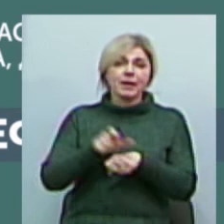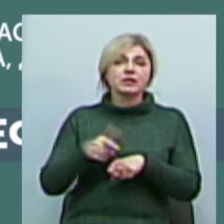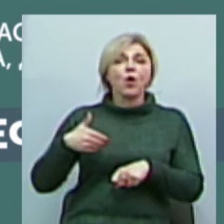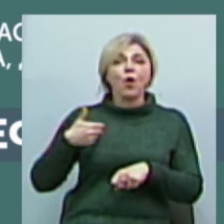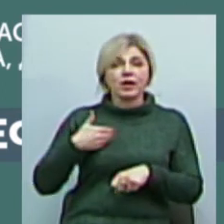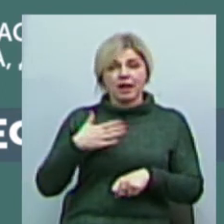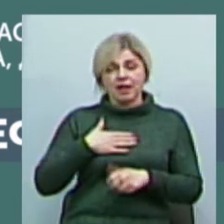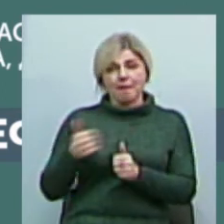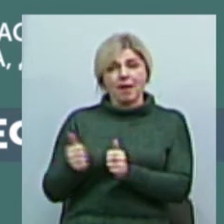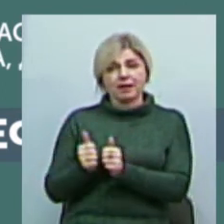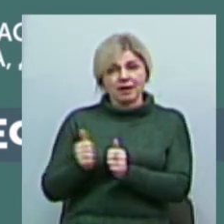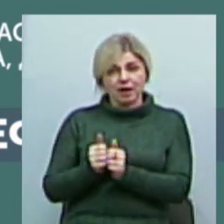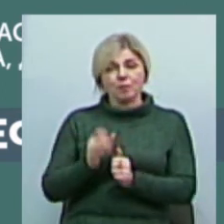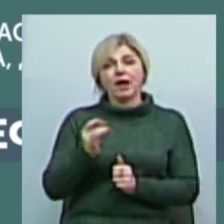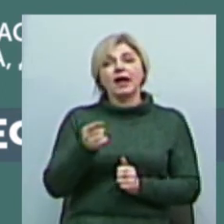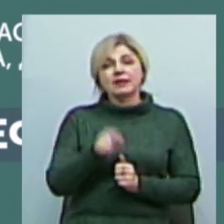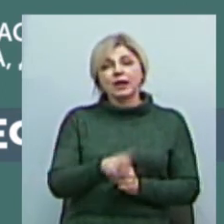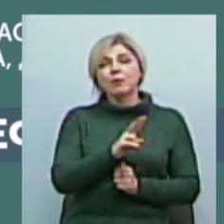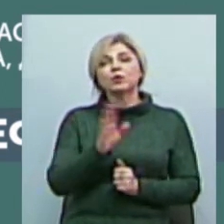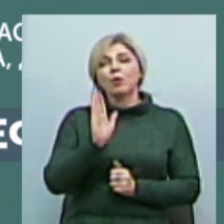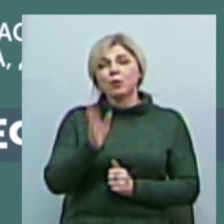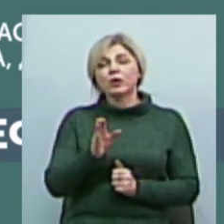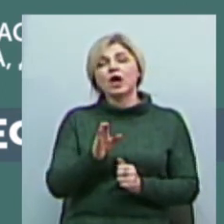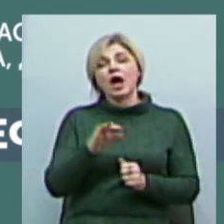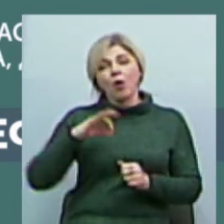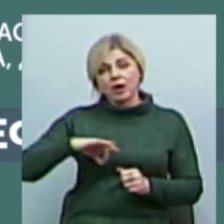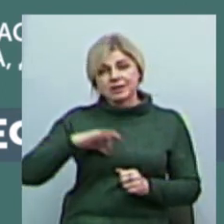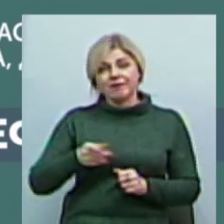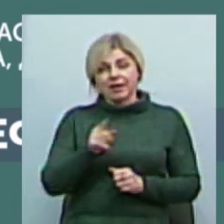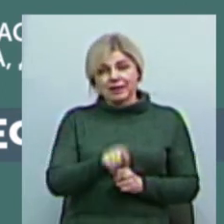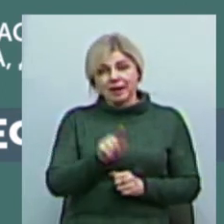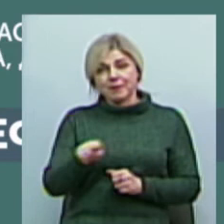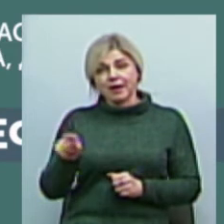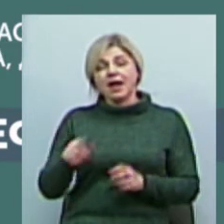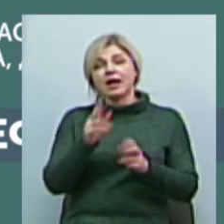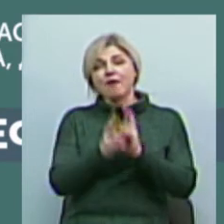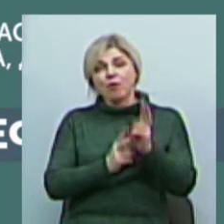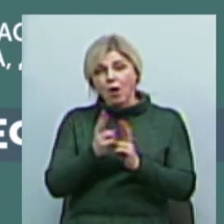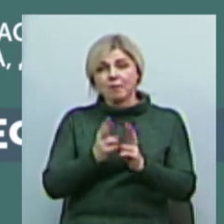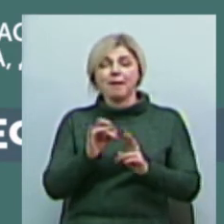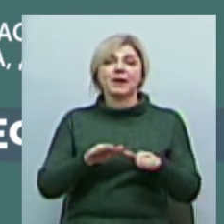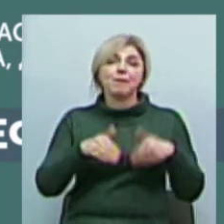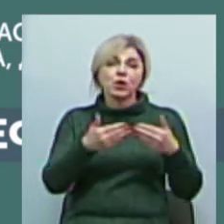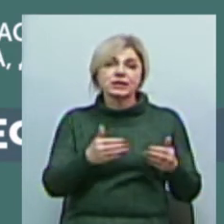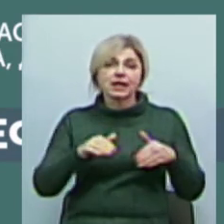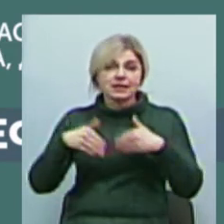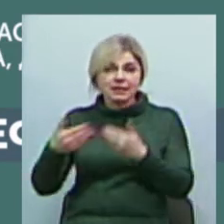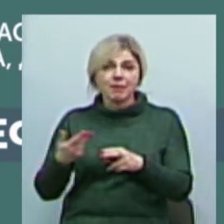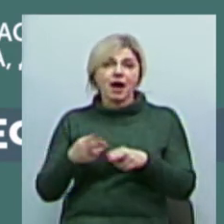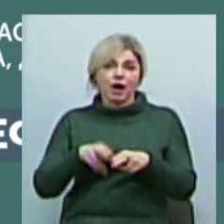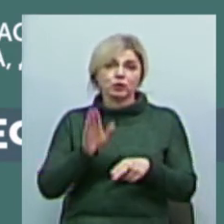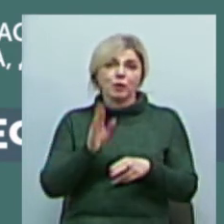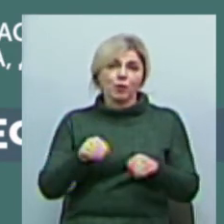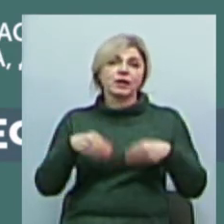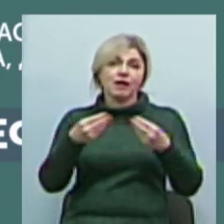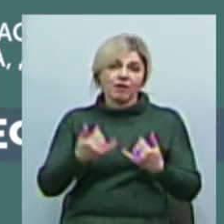партнерам за платформою і тим, хто буде користуватися тими реформами, тими пропозиціями, які ми будемо транслювати для